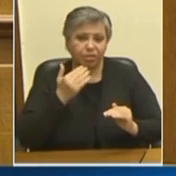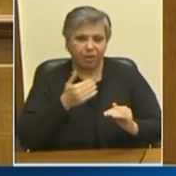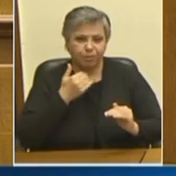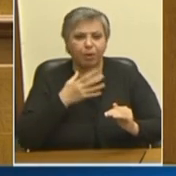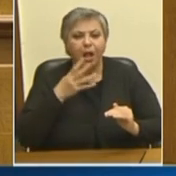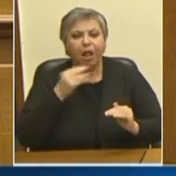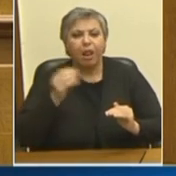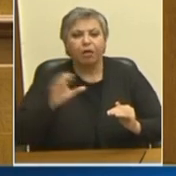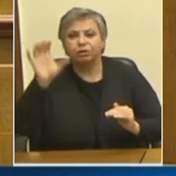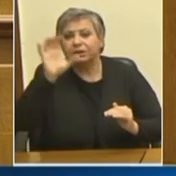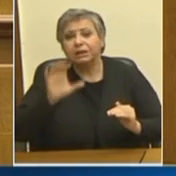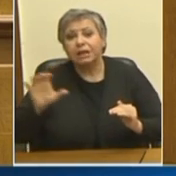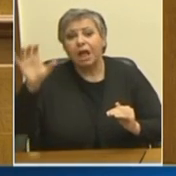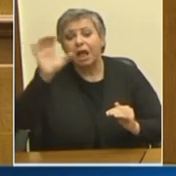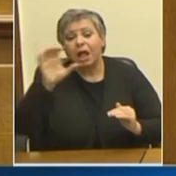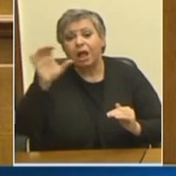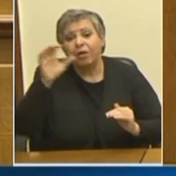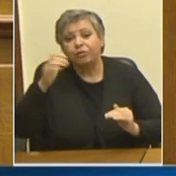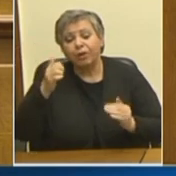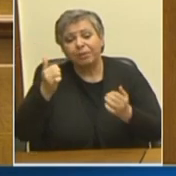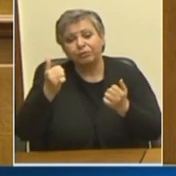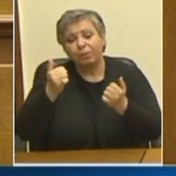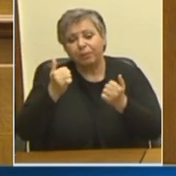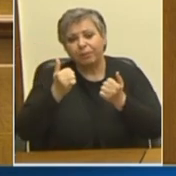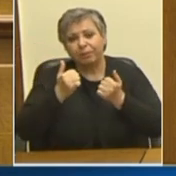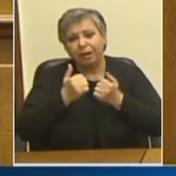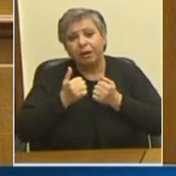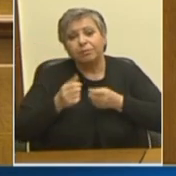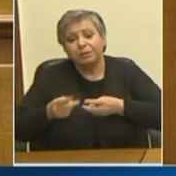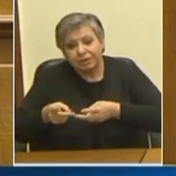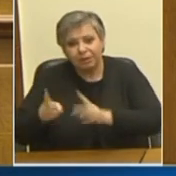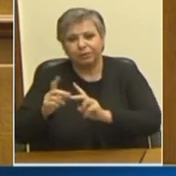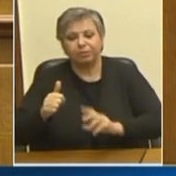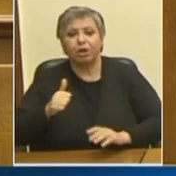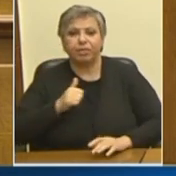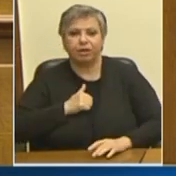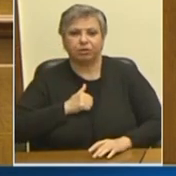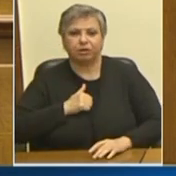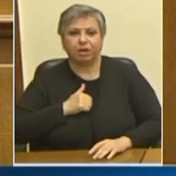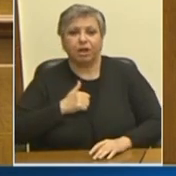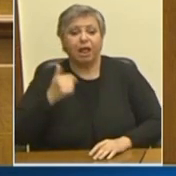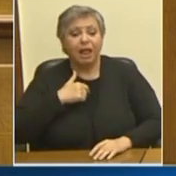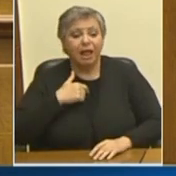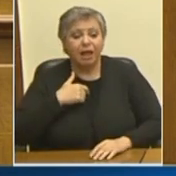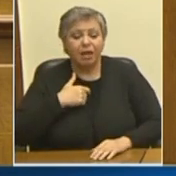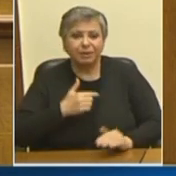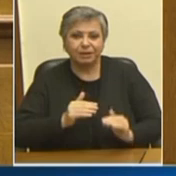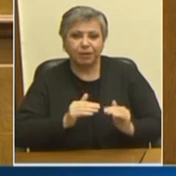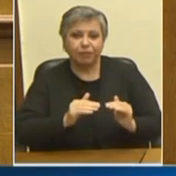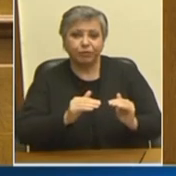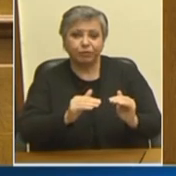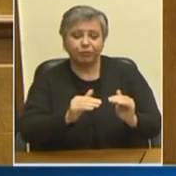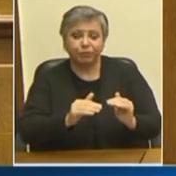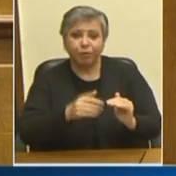η Ευρώπη και πιέζει η πραγματικότητα, να εξηγούμεθα. Δεν μπορεί επάπειρον η χώρα συνταγματικά